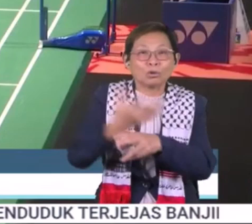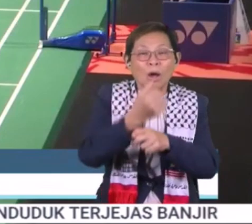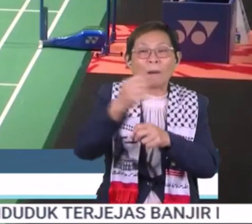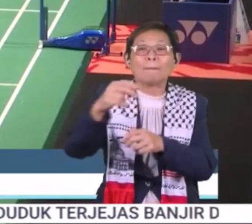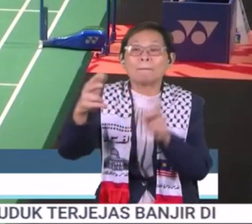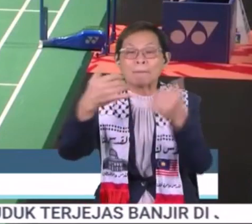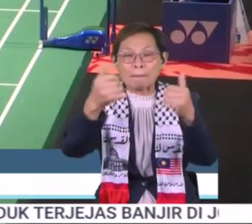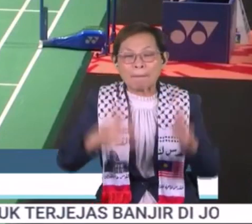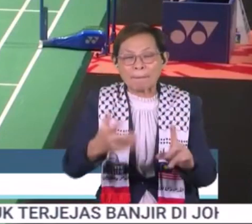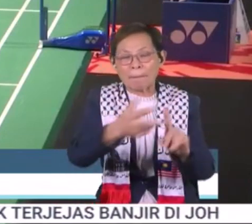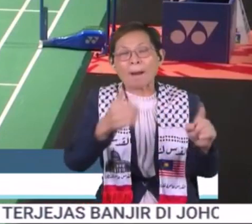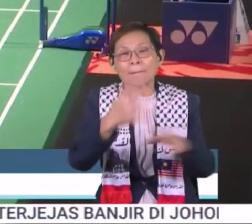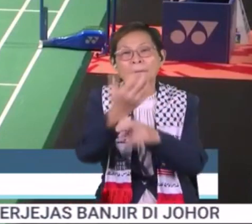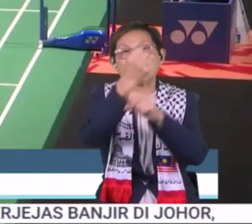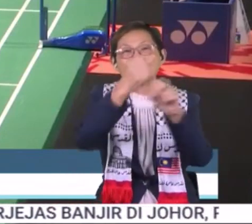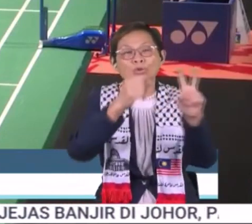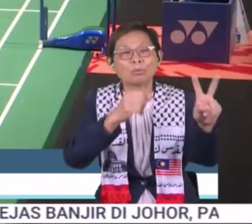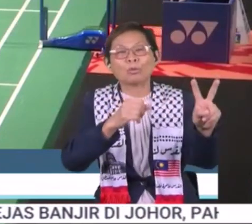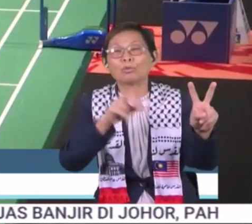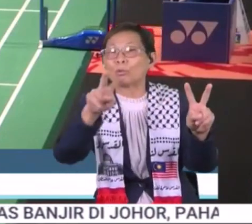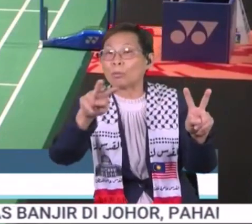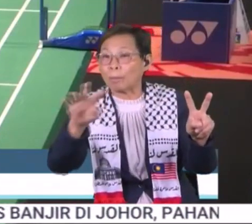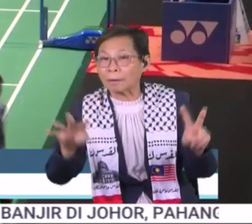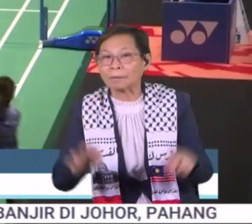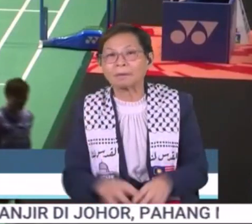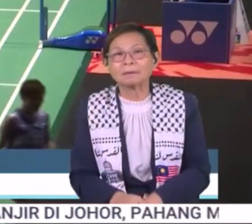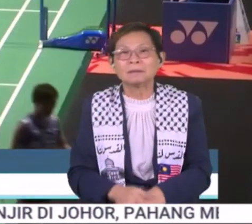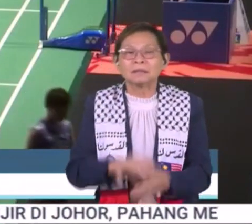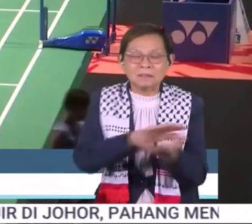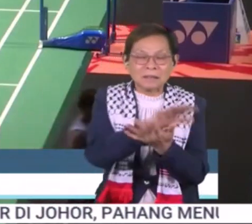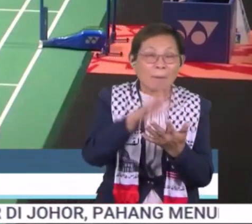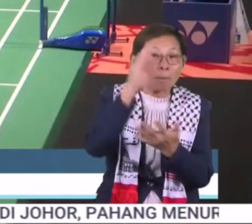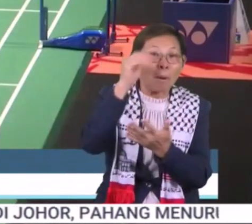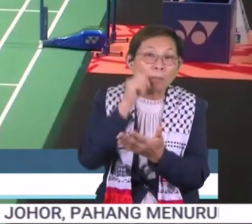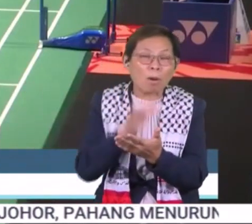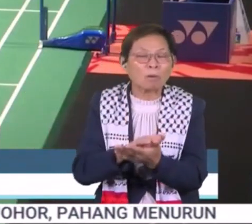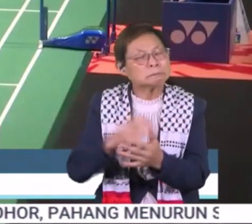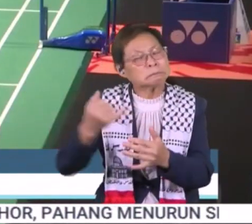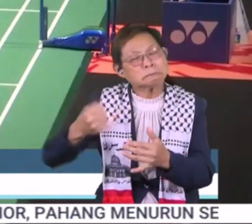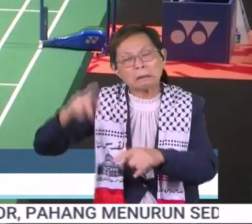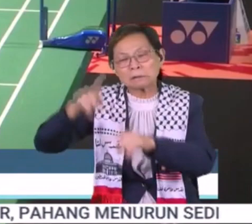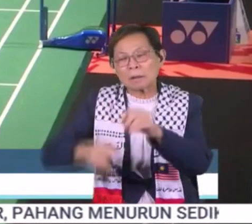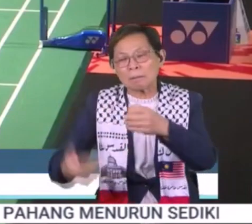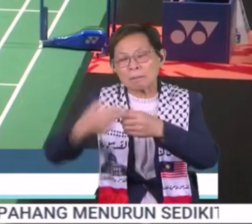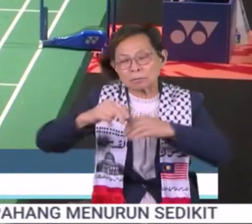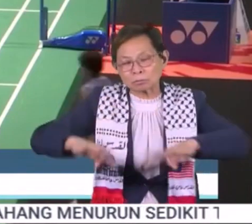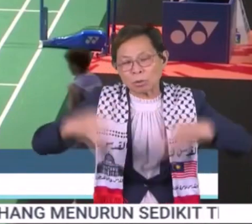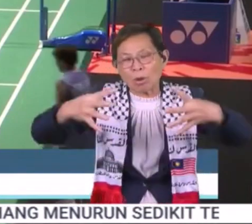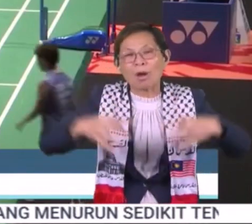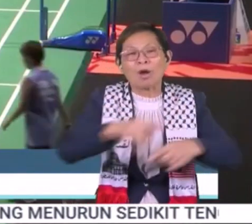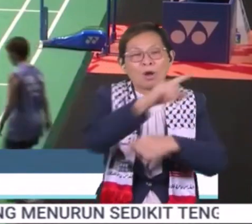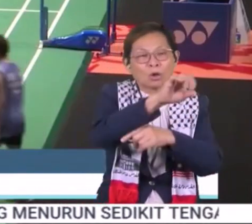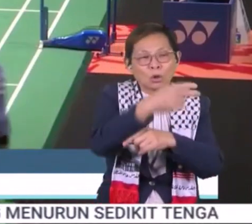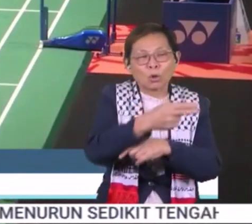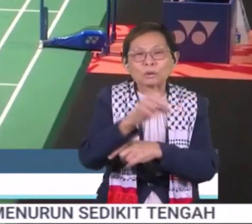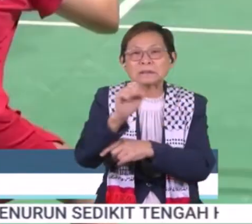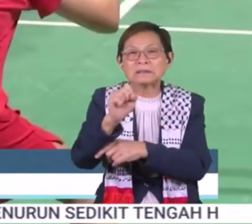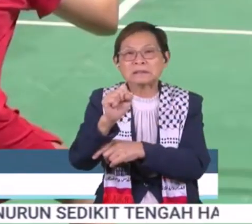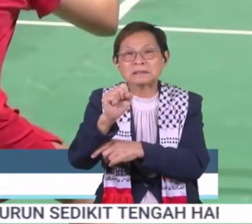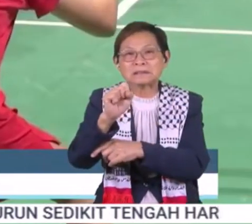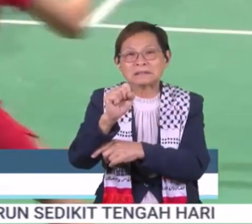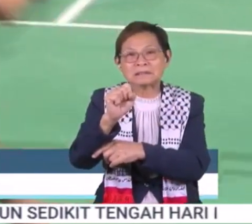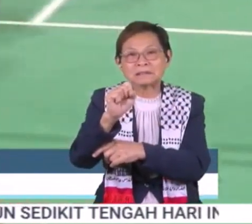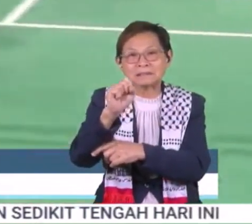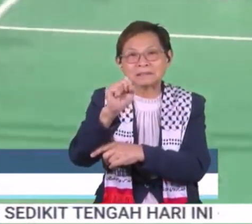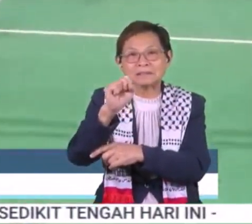24-22 sementara itu dua beregu campuran negara turut gagal melangkah ke suku akhir gandingan Go sunwad shiven l